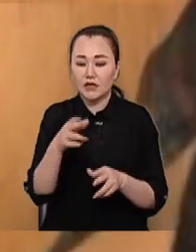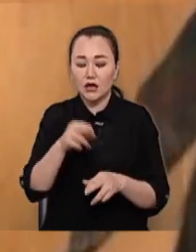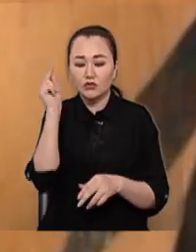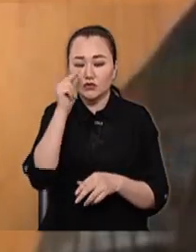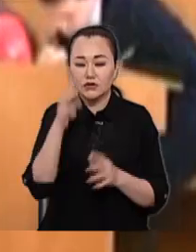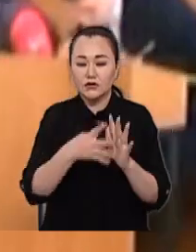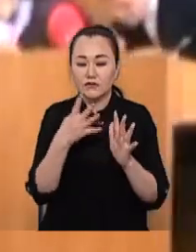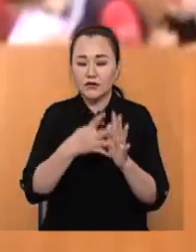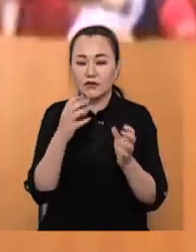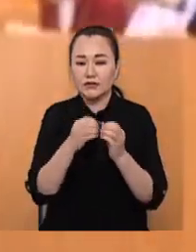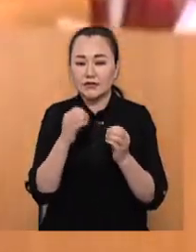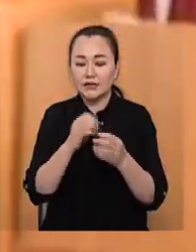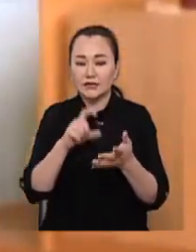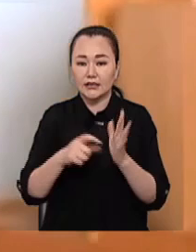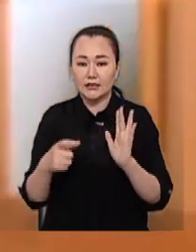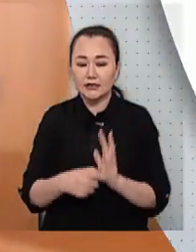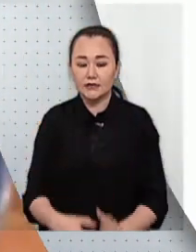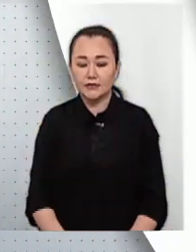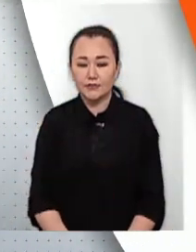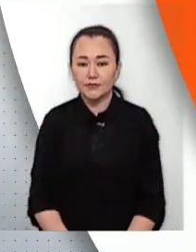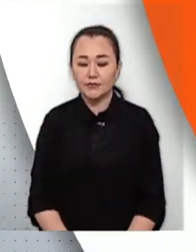учеников 9 и 10 классов?